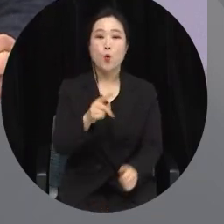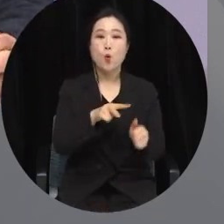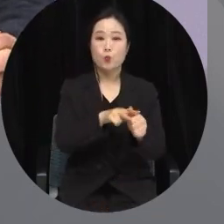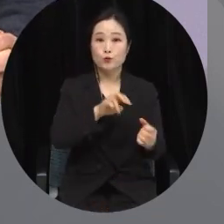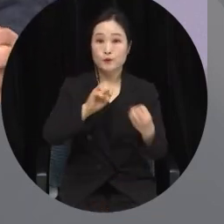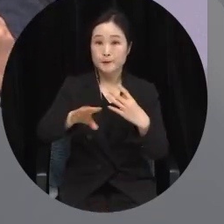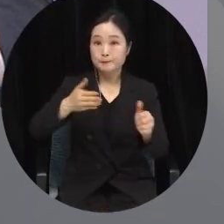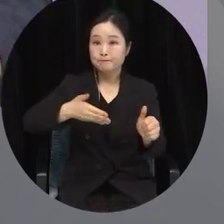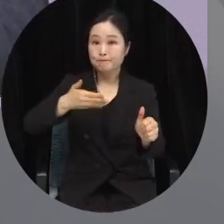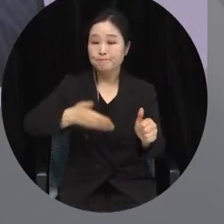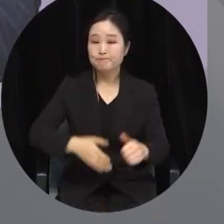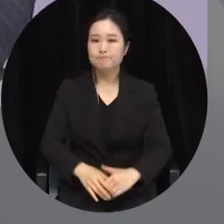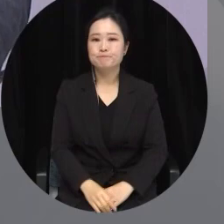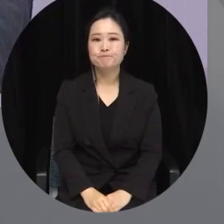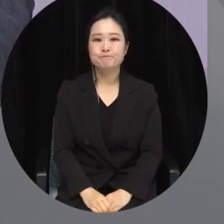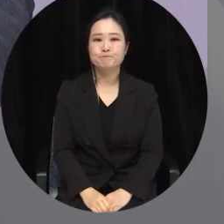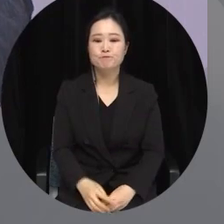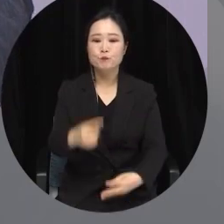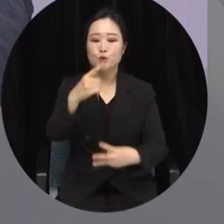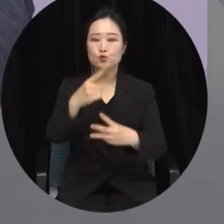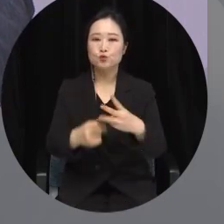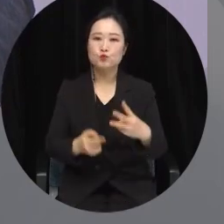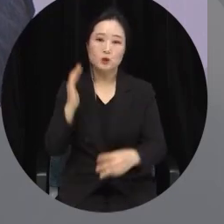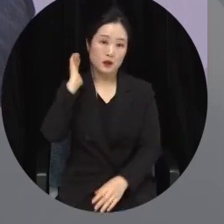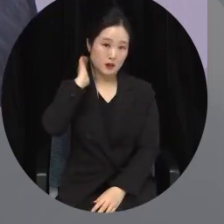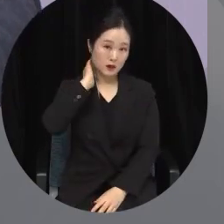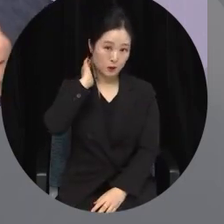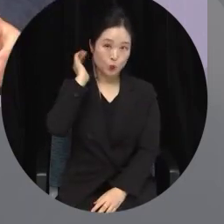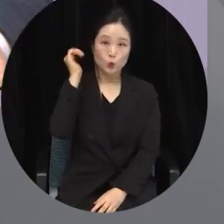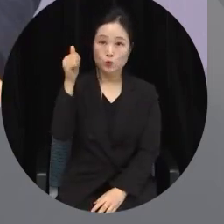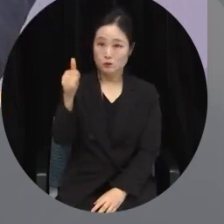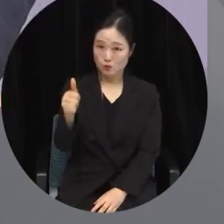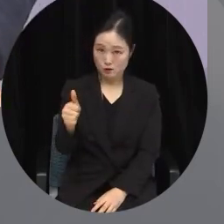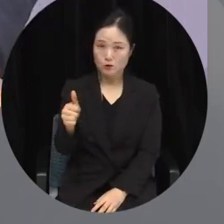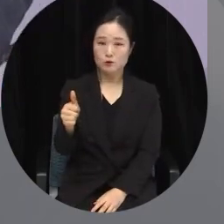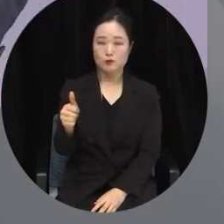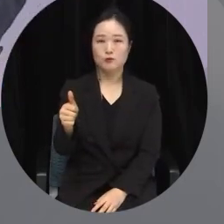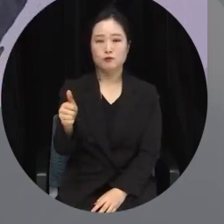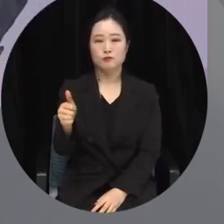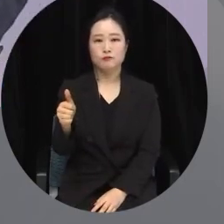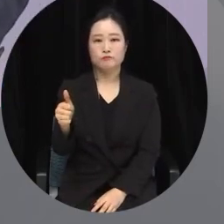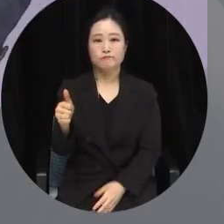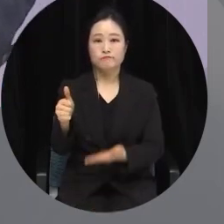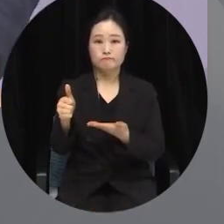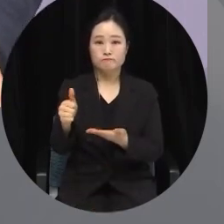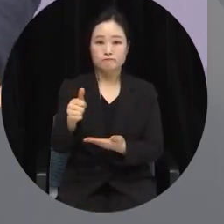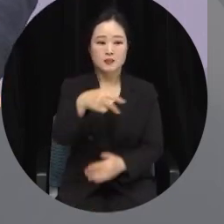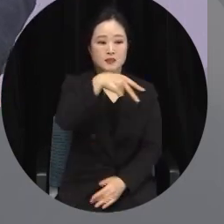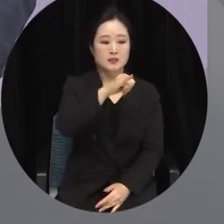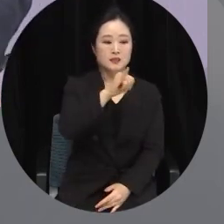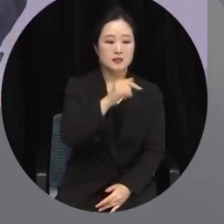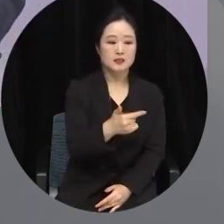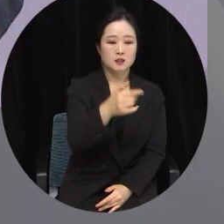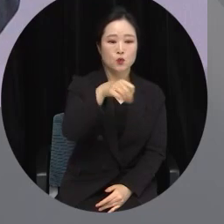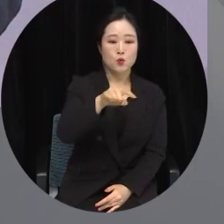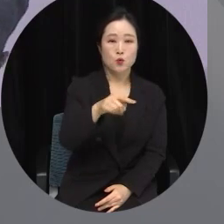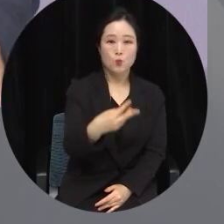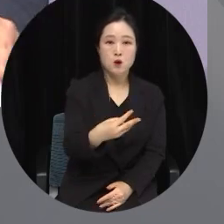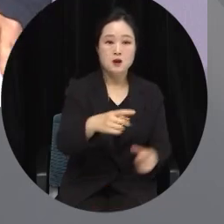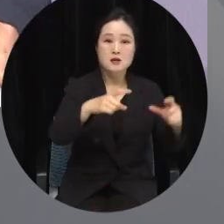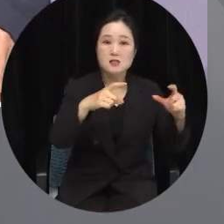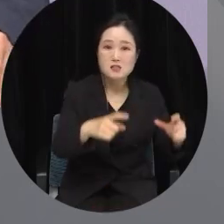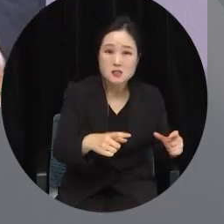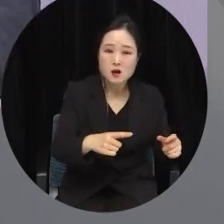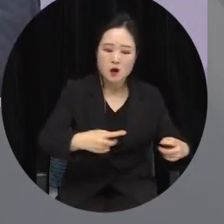부탁드립니다. 예, 윤석열 대통령도 우리 이 신월동 지역의 열악한 교통